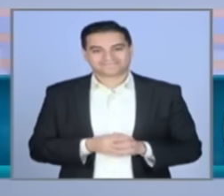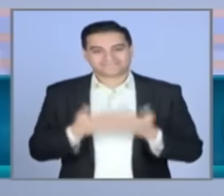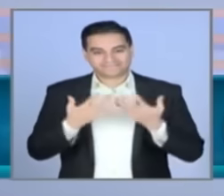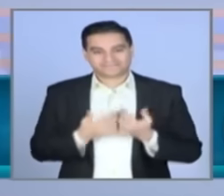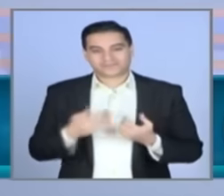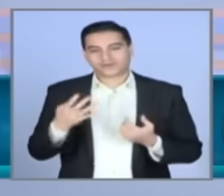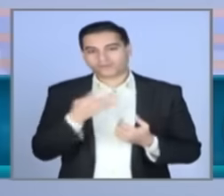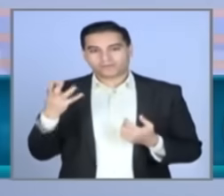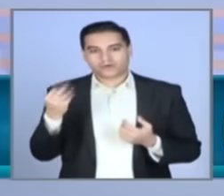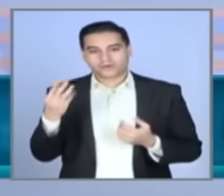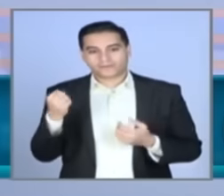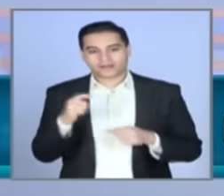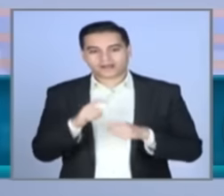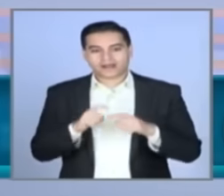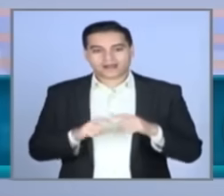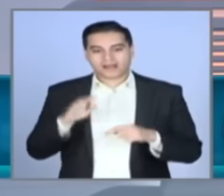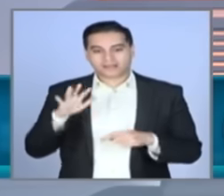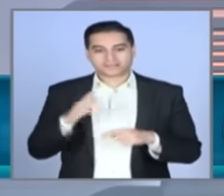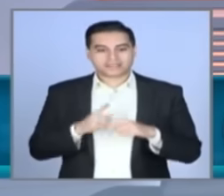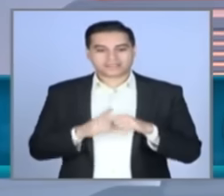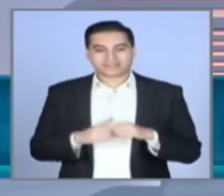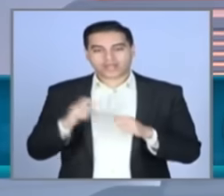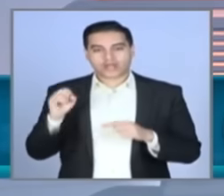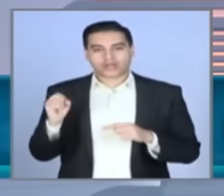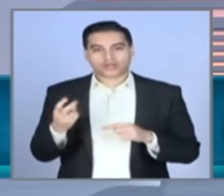حل مسألة الآتية. 440 على 5